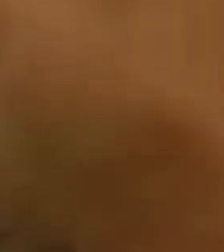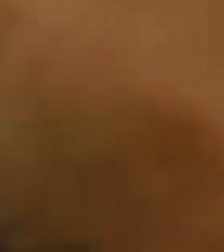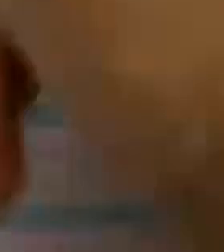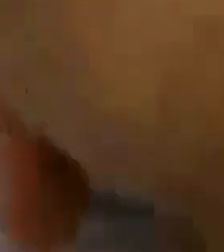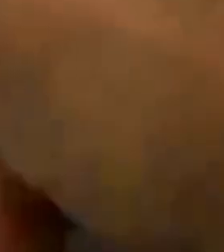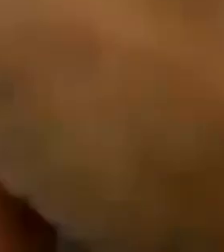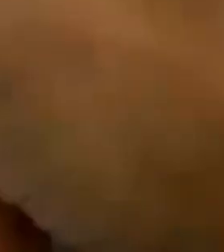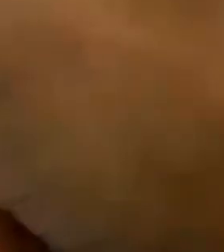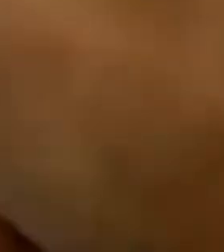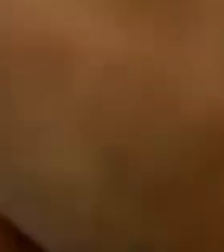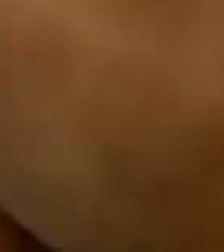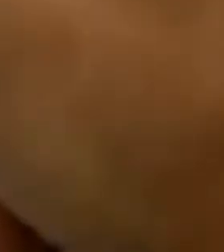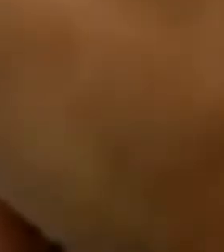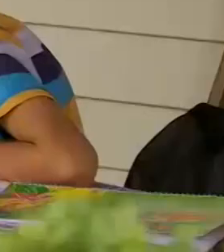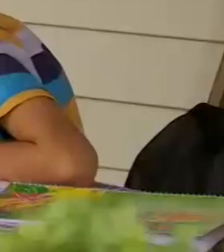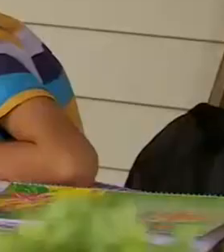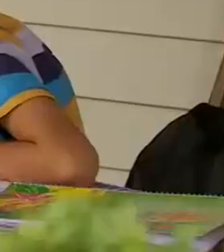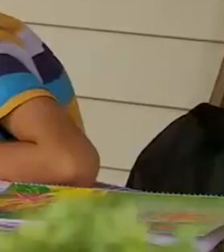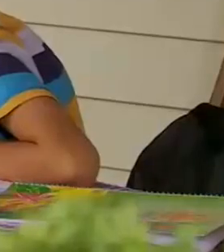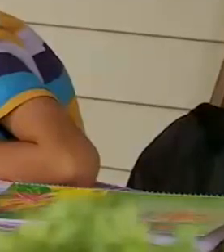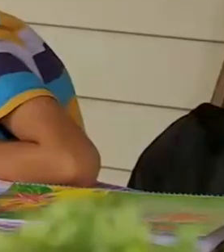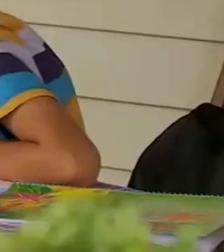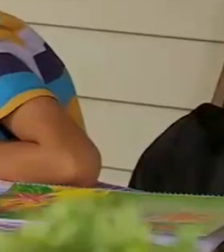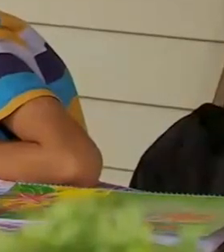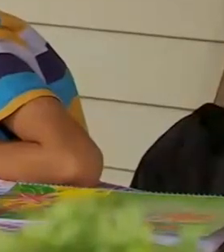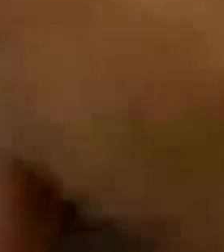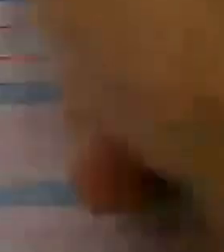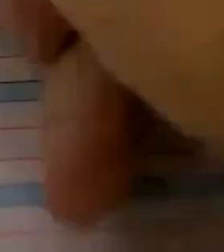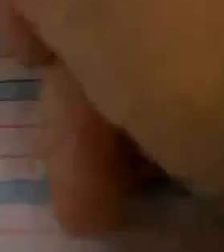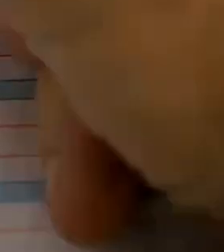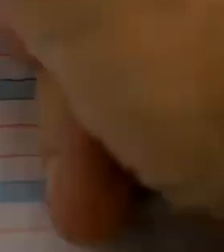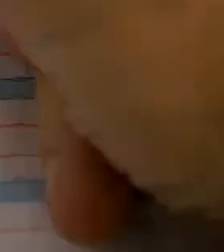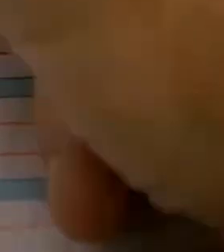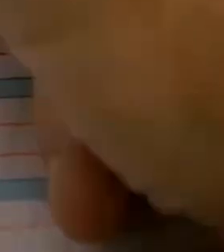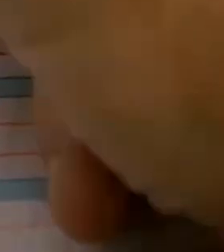önünde oturmuş, güzel yazı defterine el yazısıyla bir şeyler yazıyor. Junior dikkat kesilmiş.